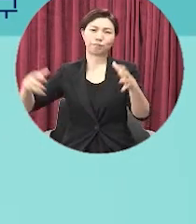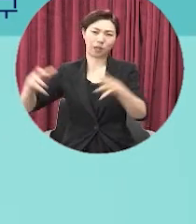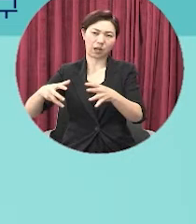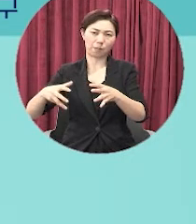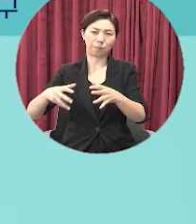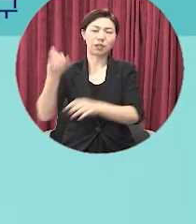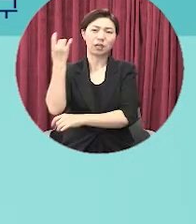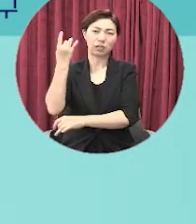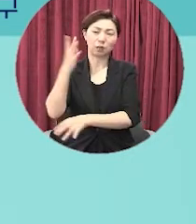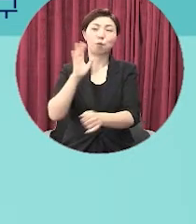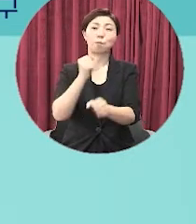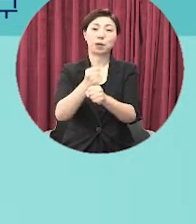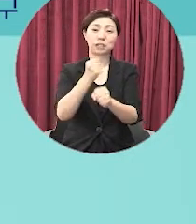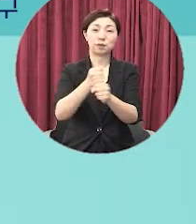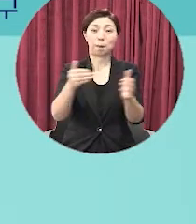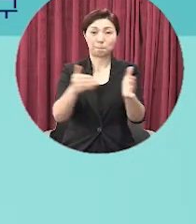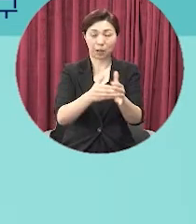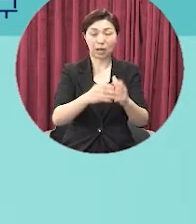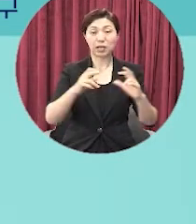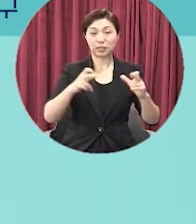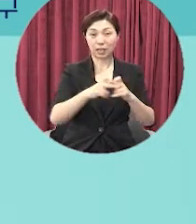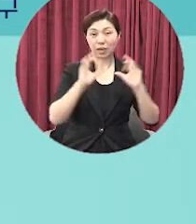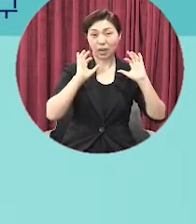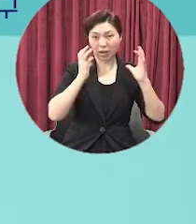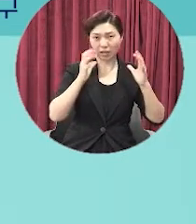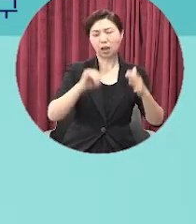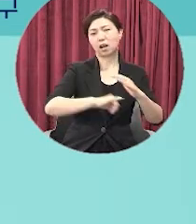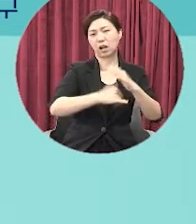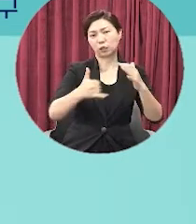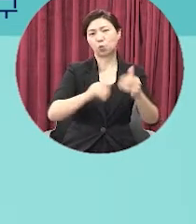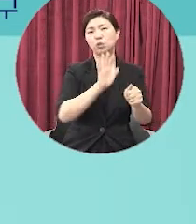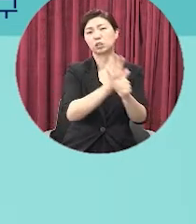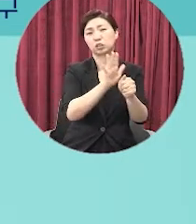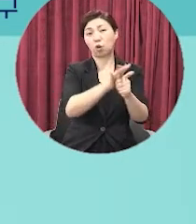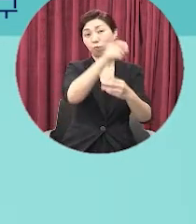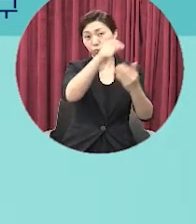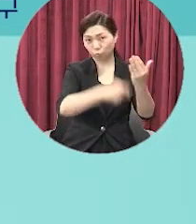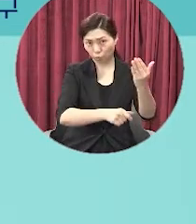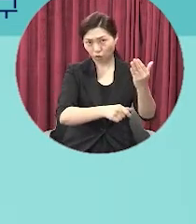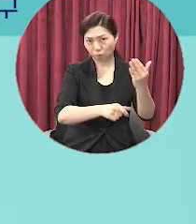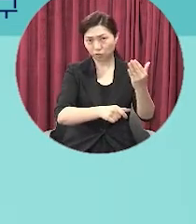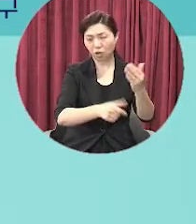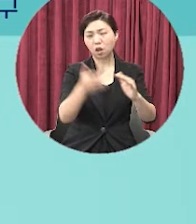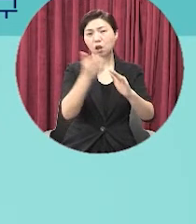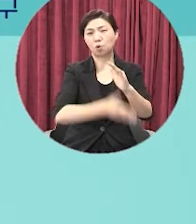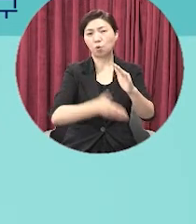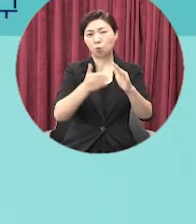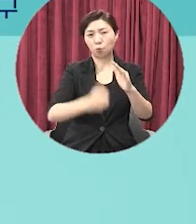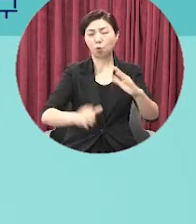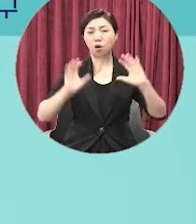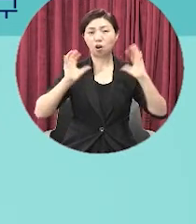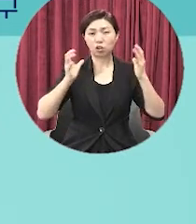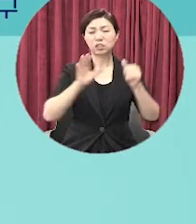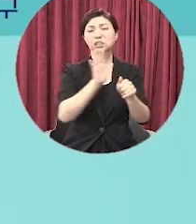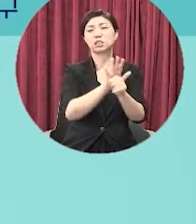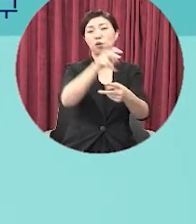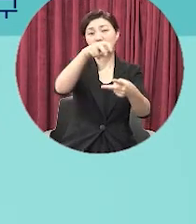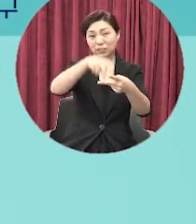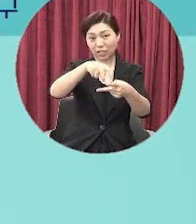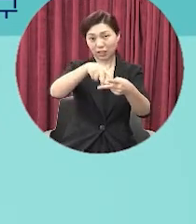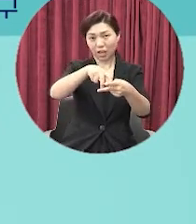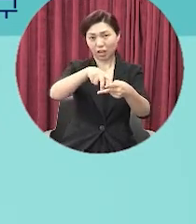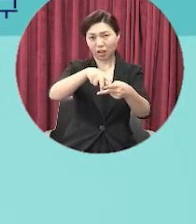수가 있고 또한 장애아동 가족 지원 프로그램은 5월이 절 센터를 통해서 각 사례 관리자가